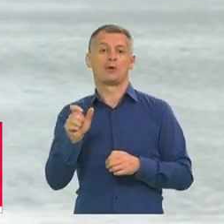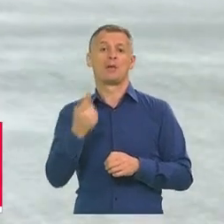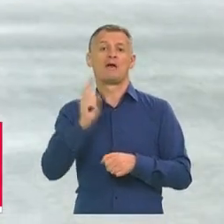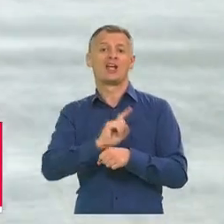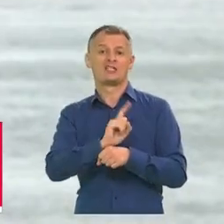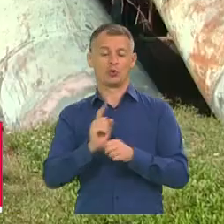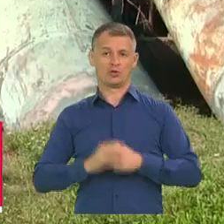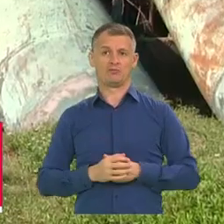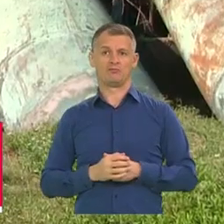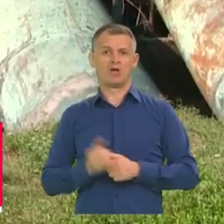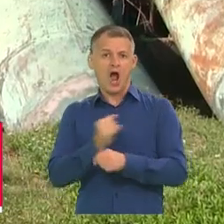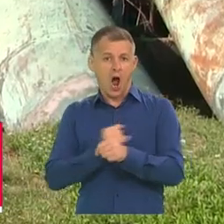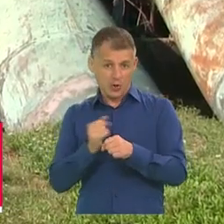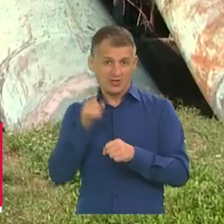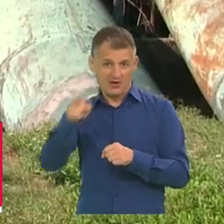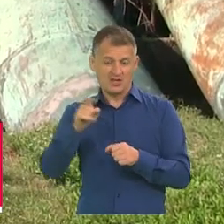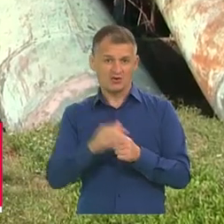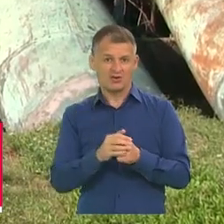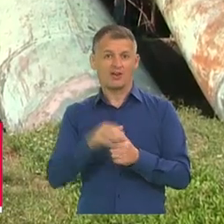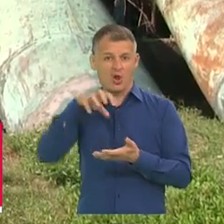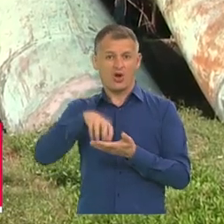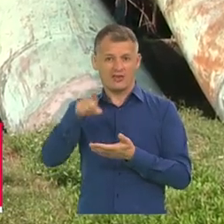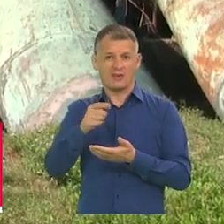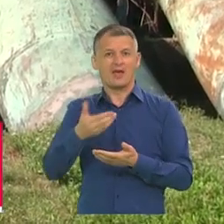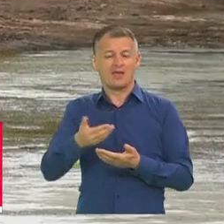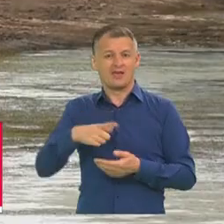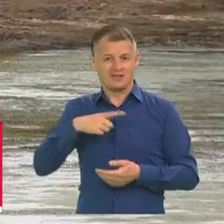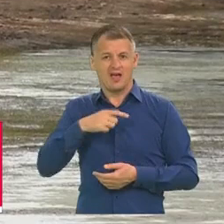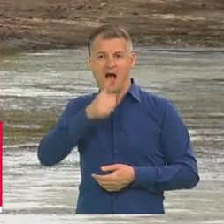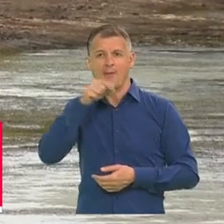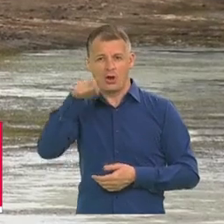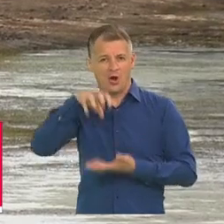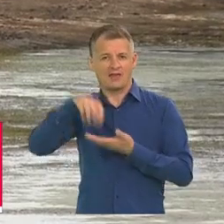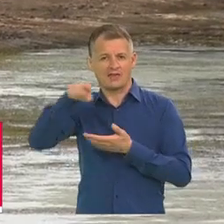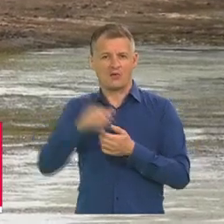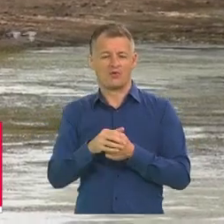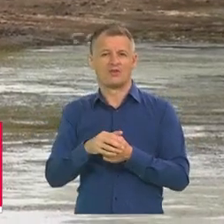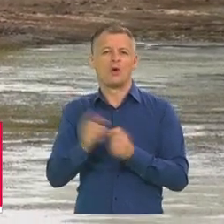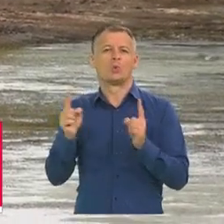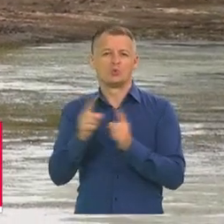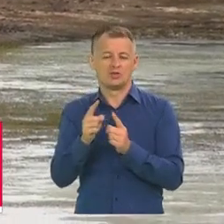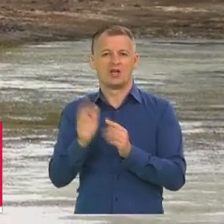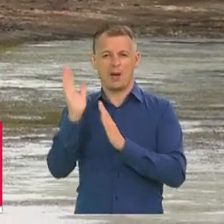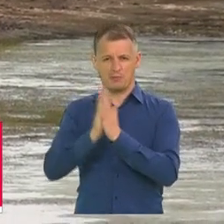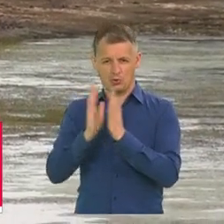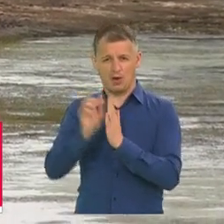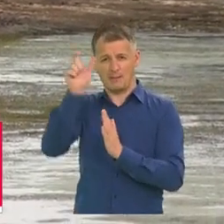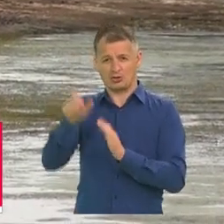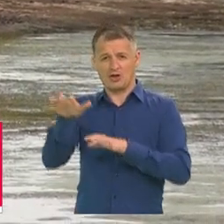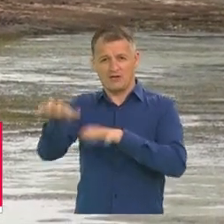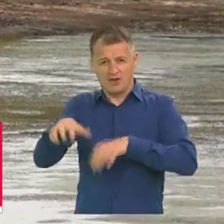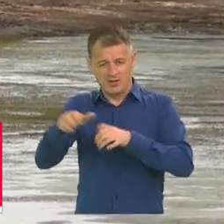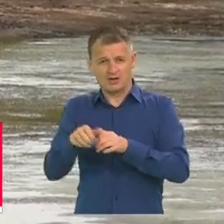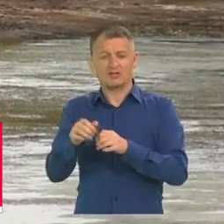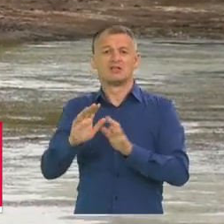Ați observat în canale, totuși, pe Nedeamă, ce șumai este apă, dar puțină. I-am rugat pe fermieri să o mai păstrăm pentru